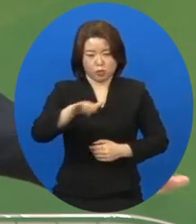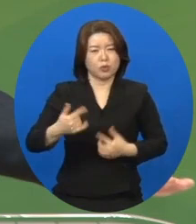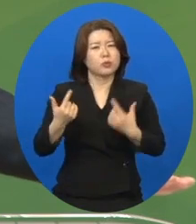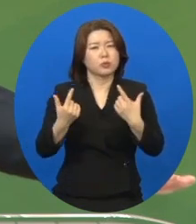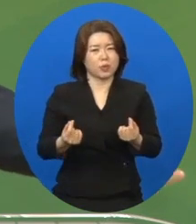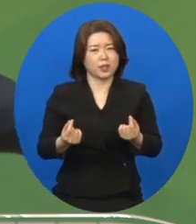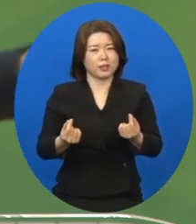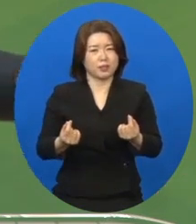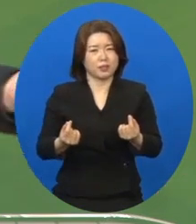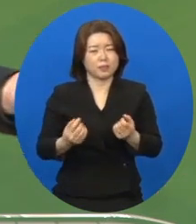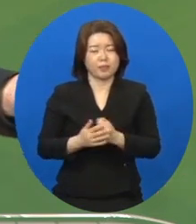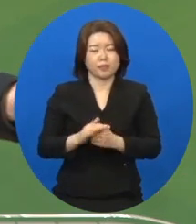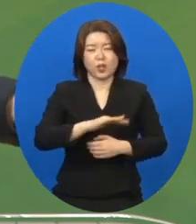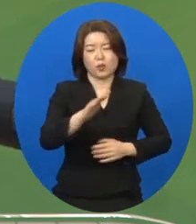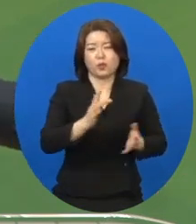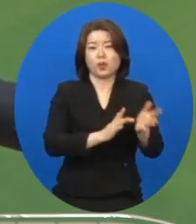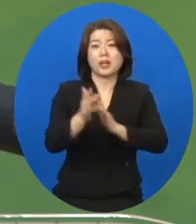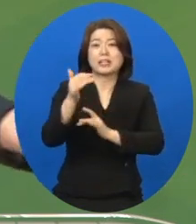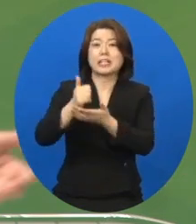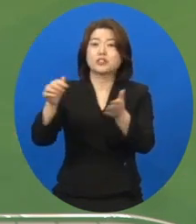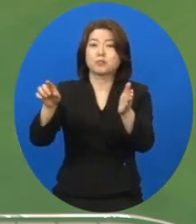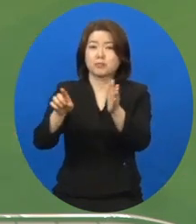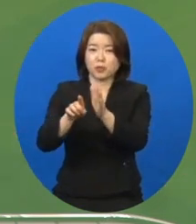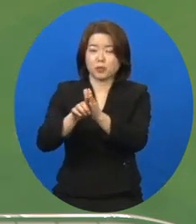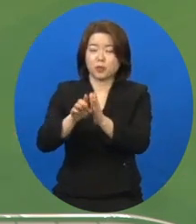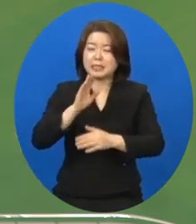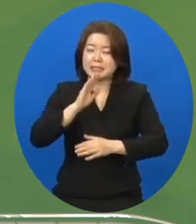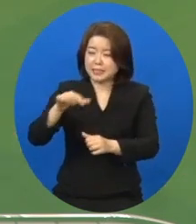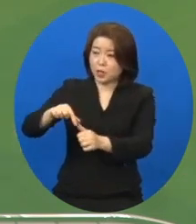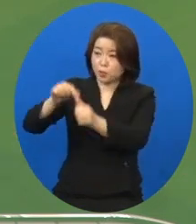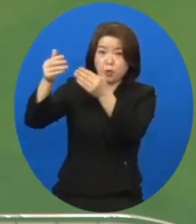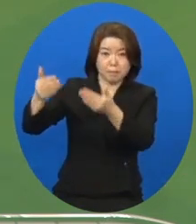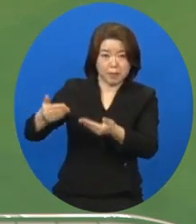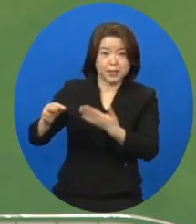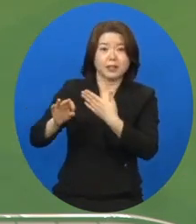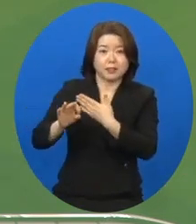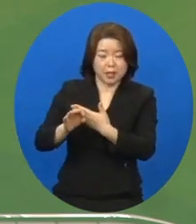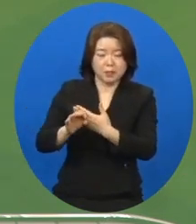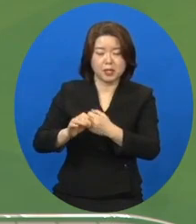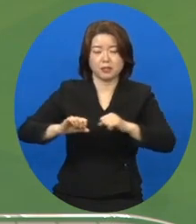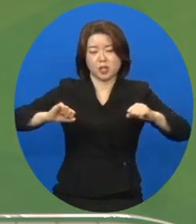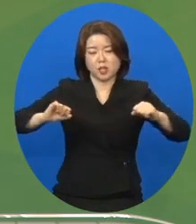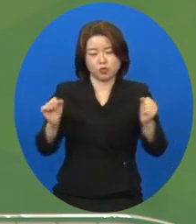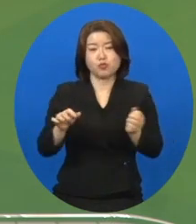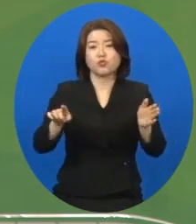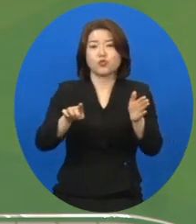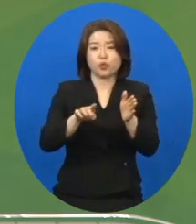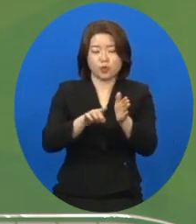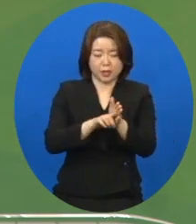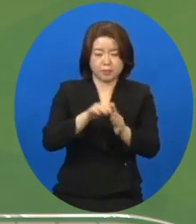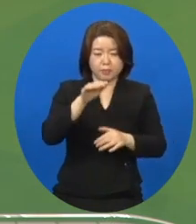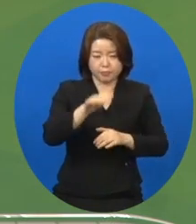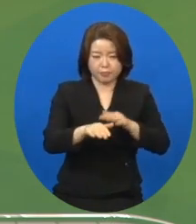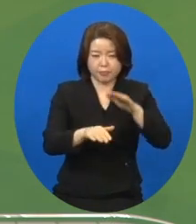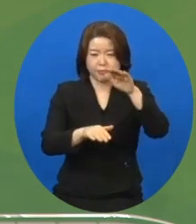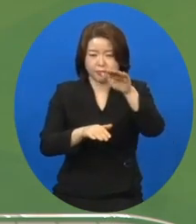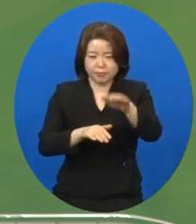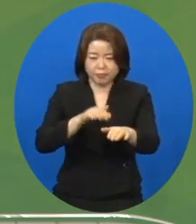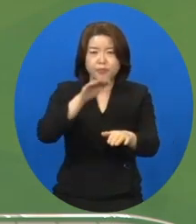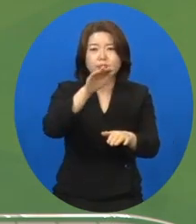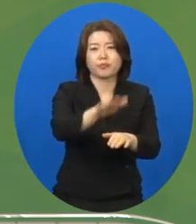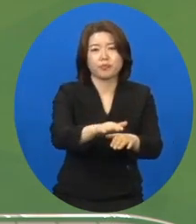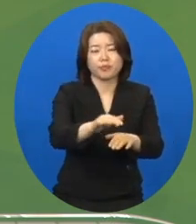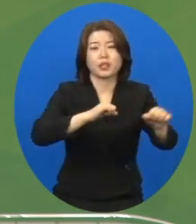예수님을 믿고 정말 구원을 받았다면 순종의 걸음으로 요단강을 건너는 역사가